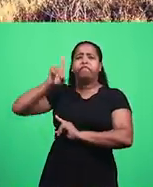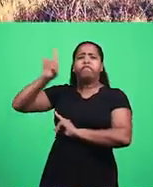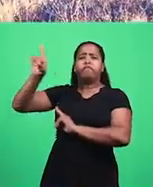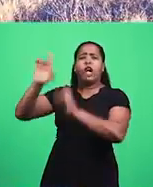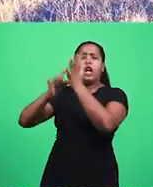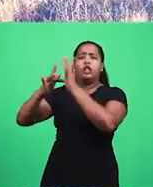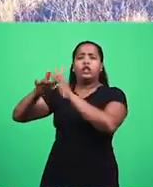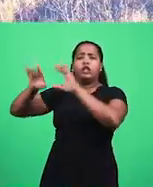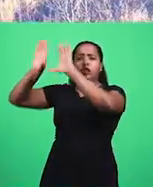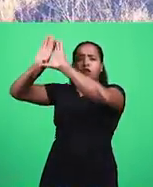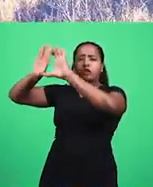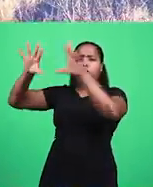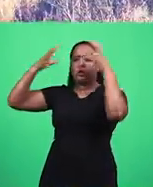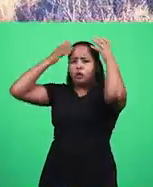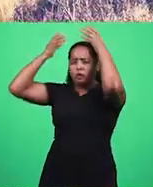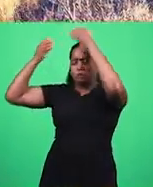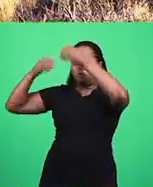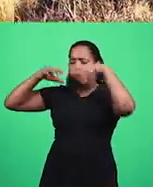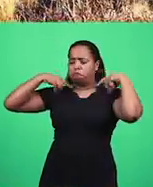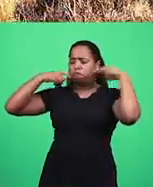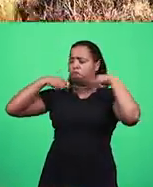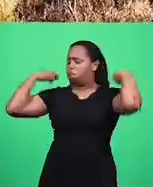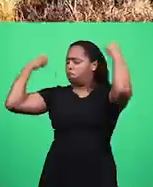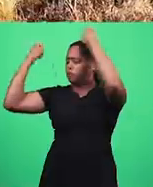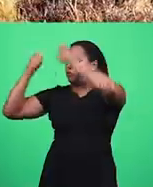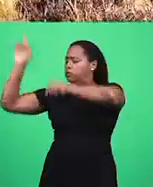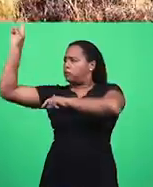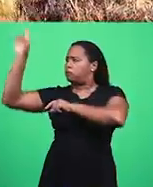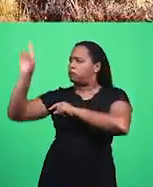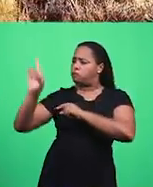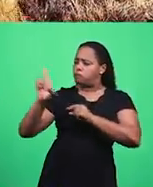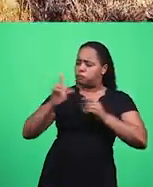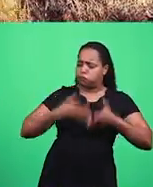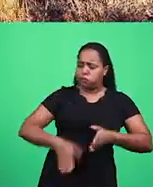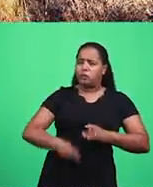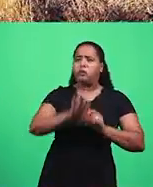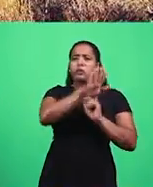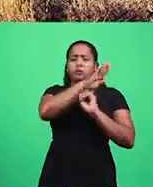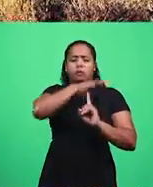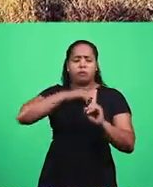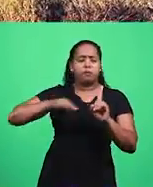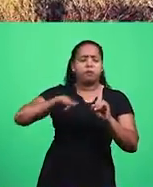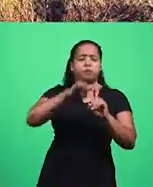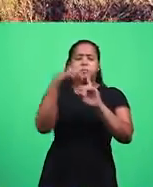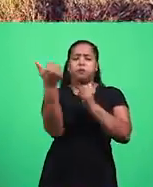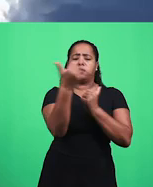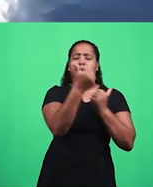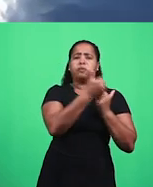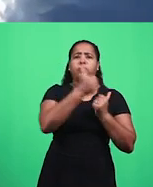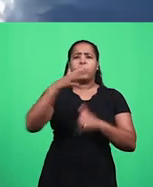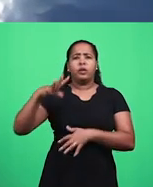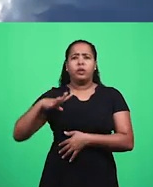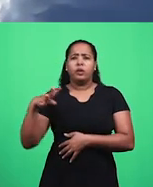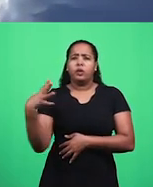Иисус сошел из славы, от славы, чтобы принести нам спасение.